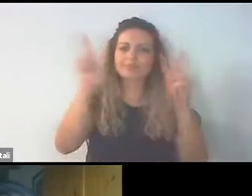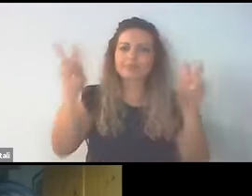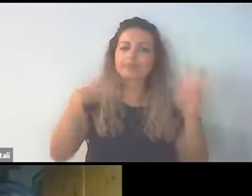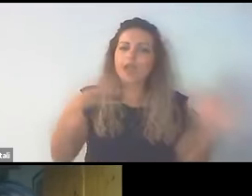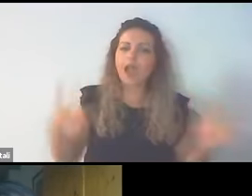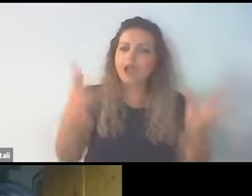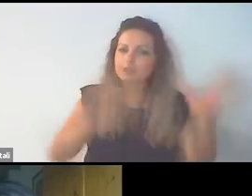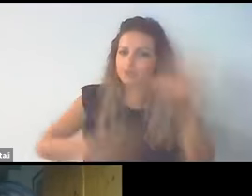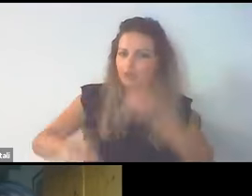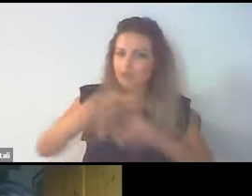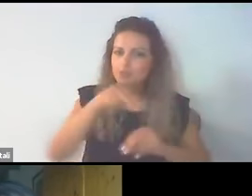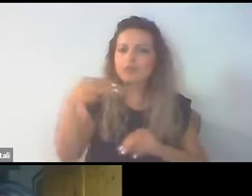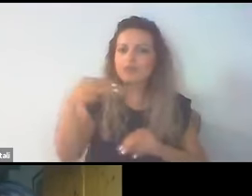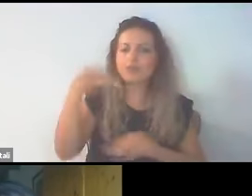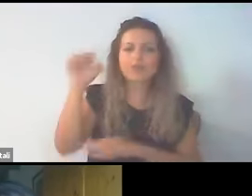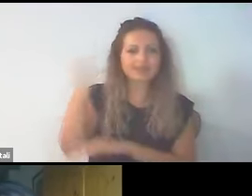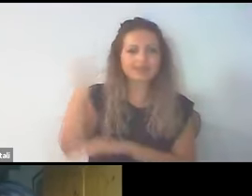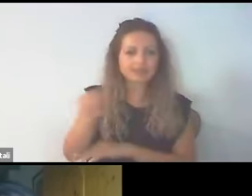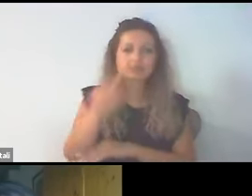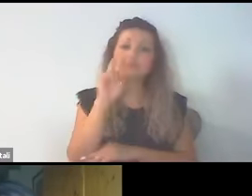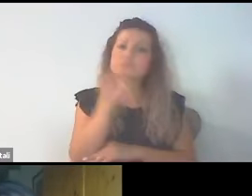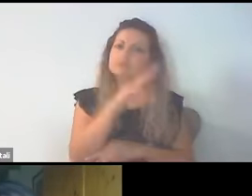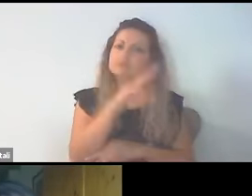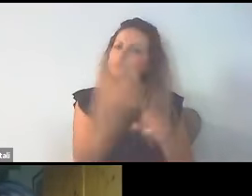ένα εργαλείο που έχουμε δημιουργήσει, έτσι ώστε να